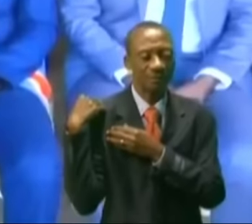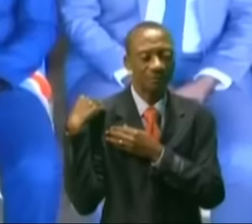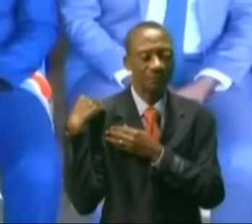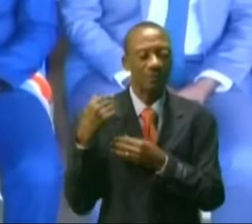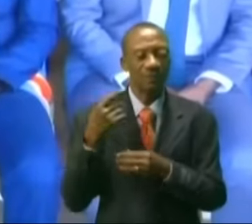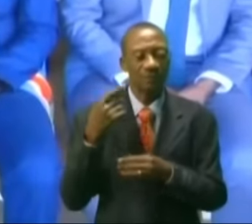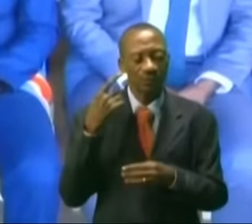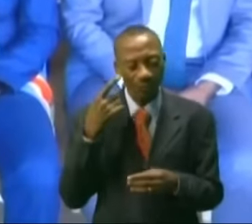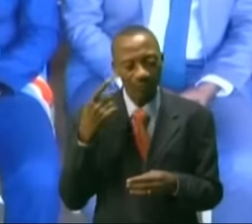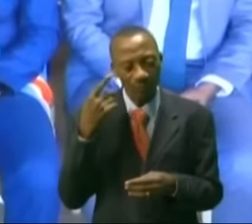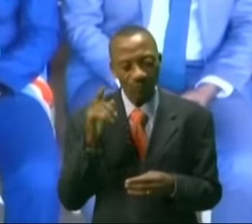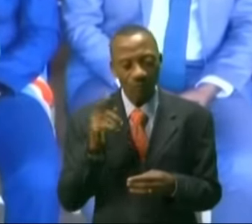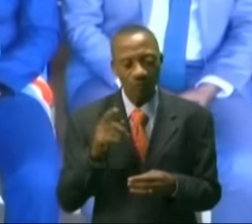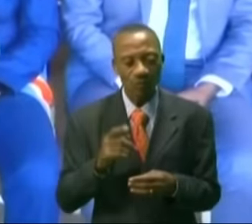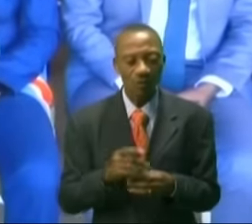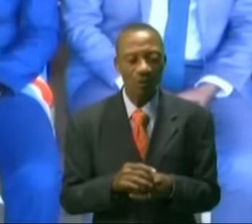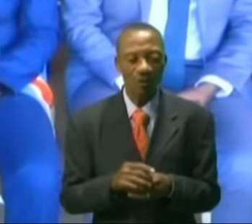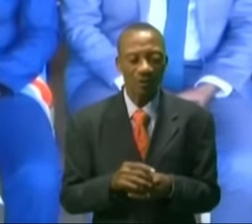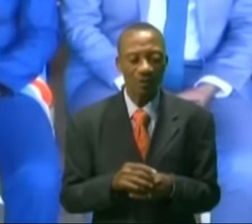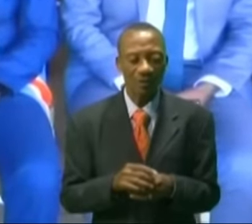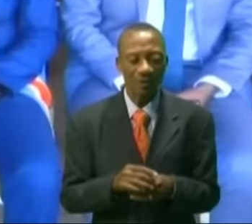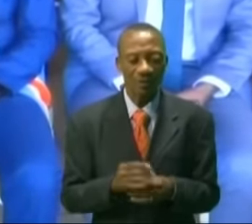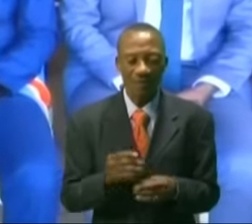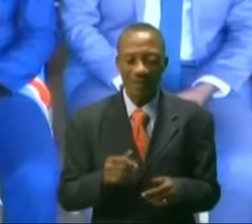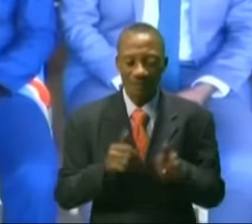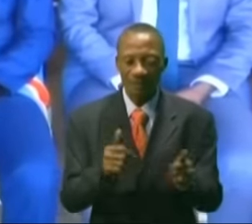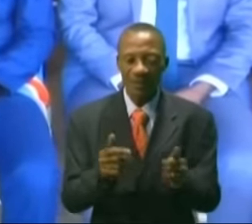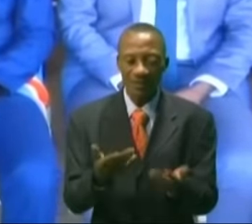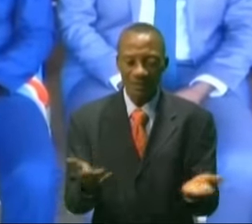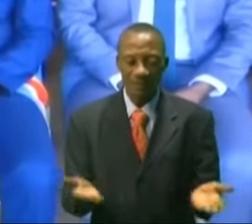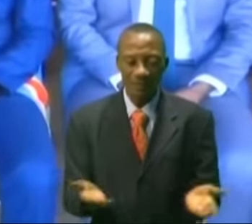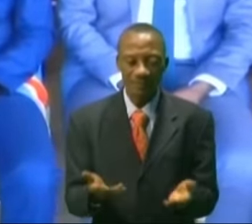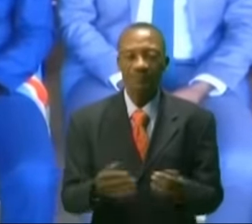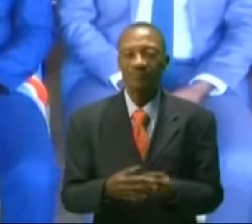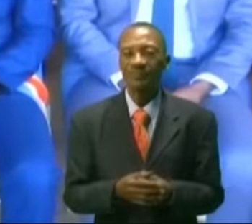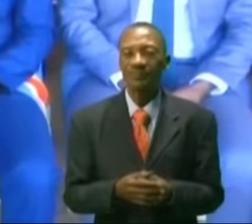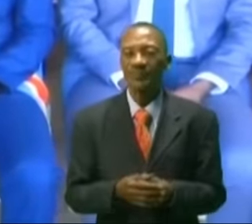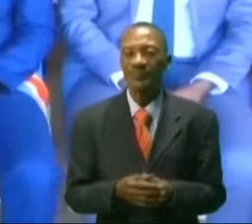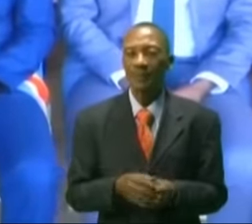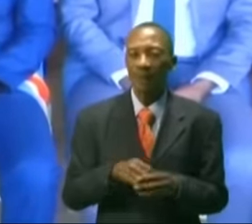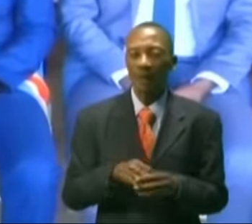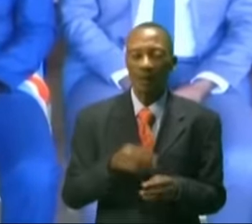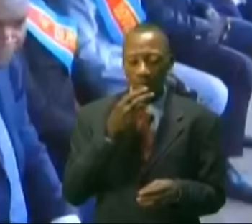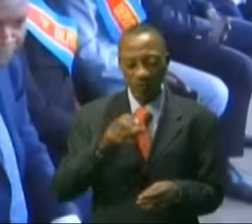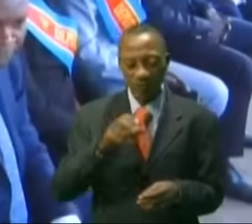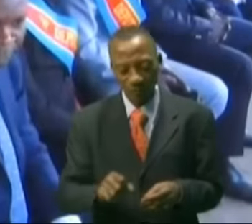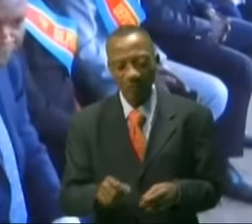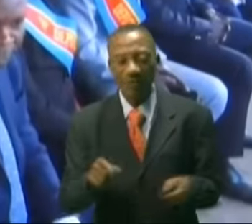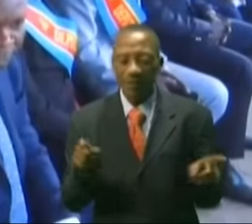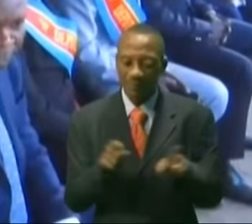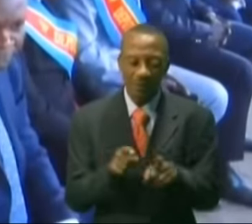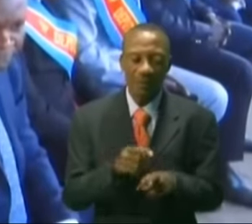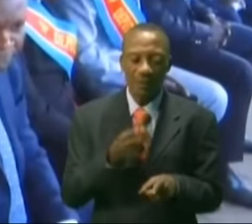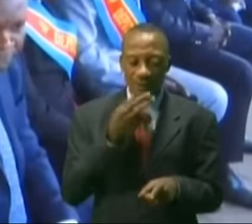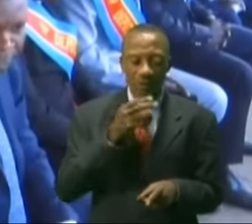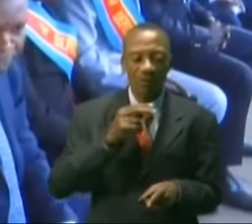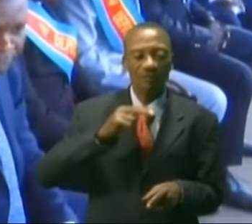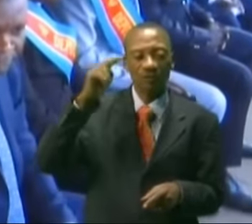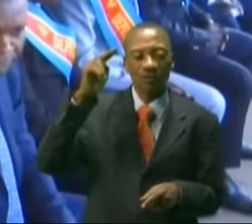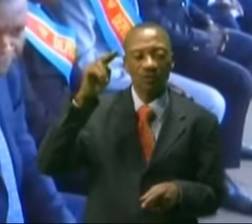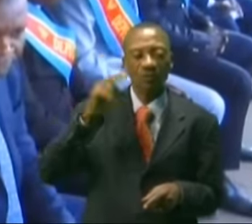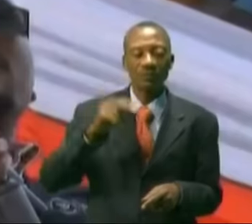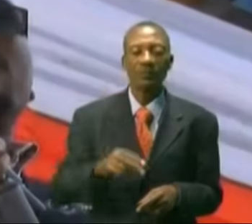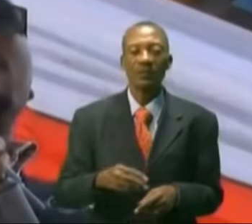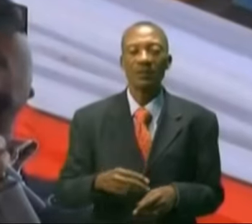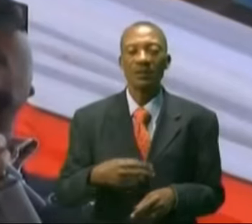agressions. Chaque jour ici au Sud Kivu, ainsi qu'au Nord Kivu et même en Ituri, les femmes sont